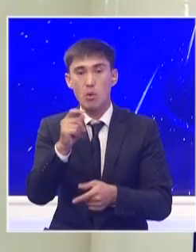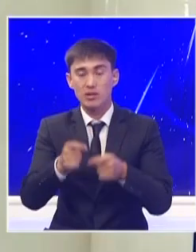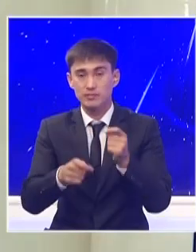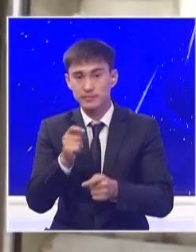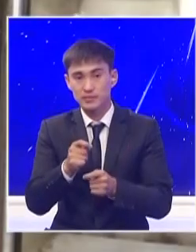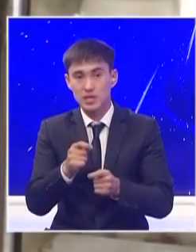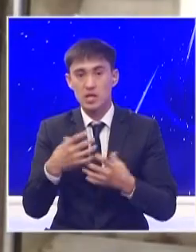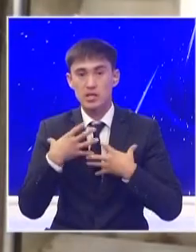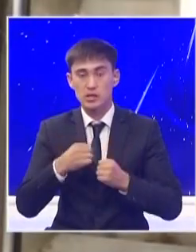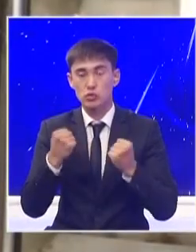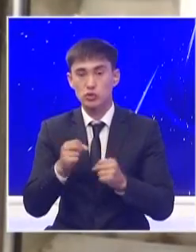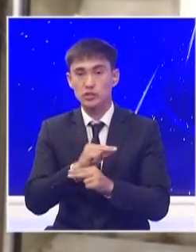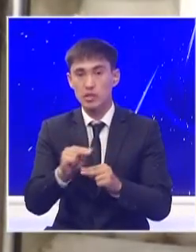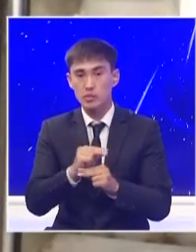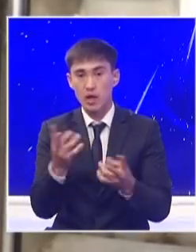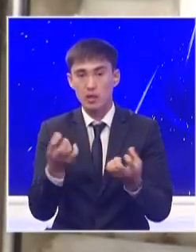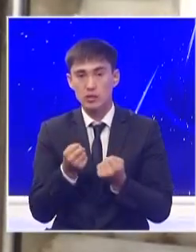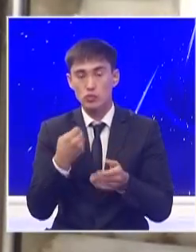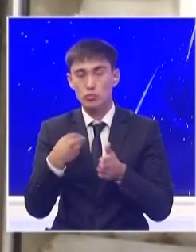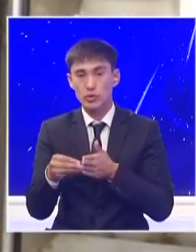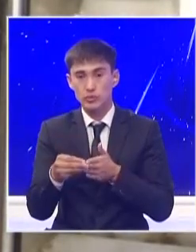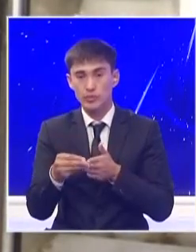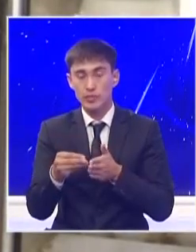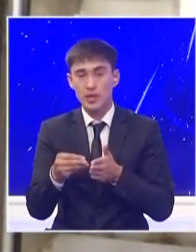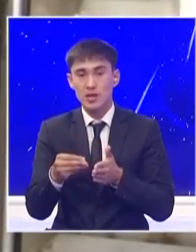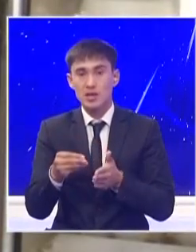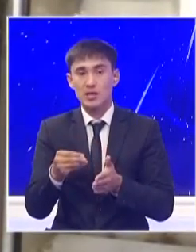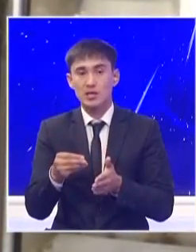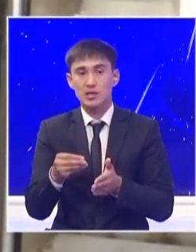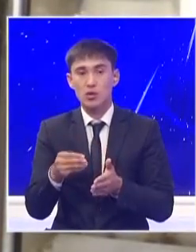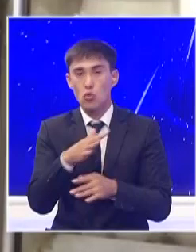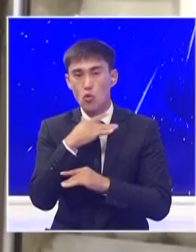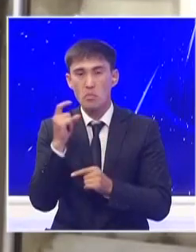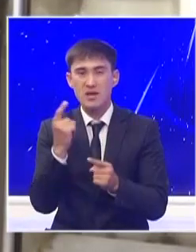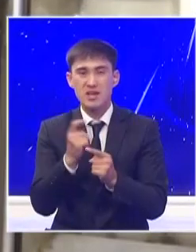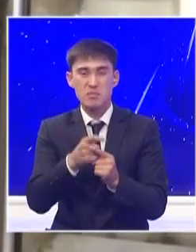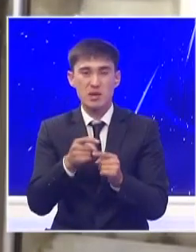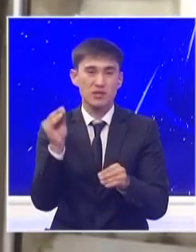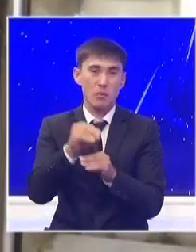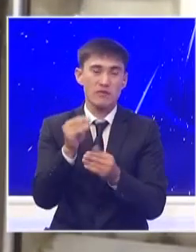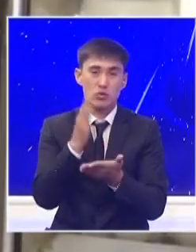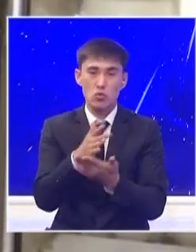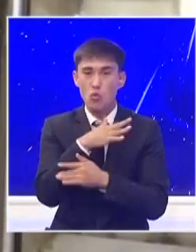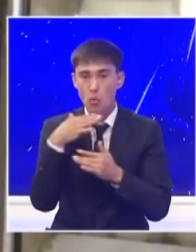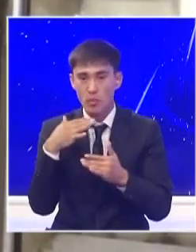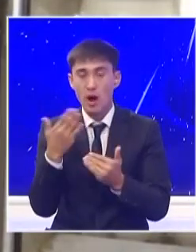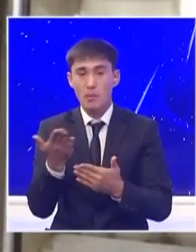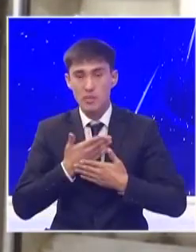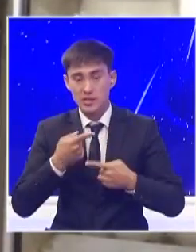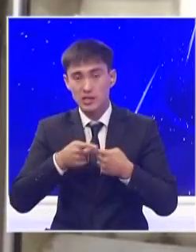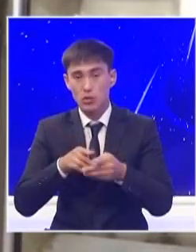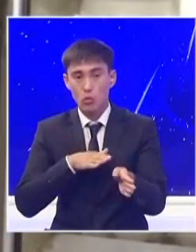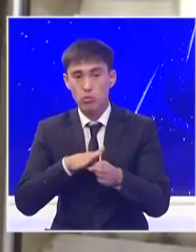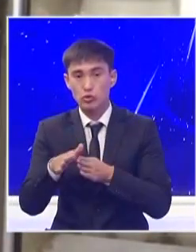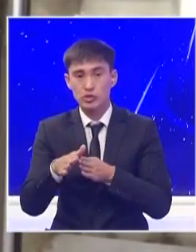саумалды да ден саулығы үшін емге алады адамдар. Кеме көп-көп қазір сатып атқан. Ал мен технология